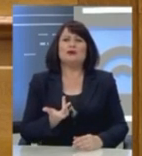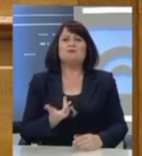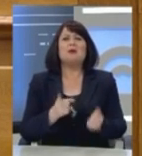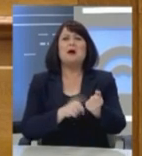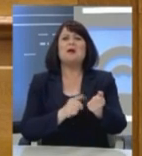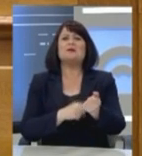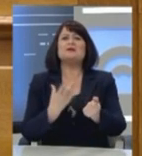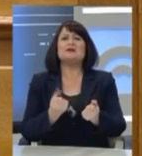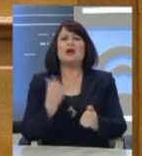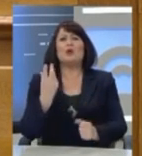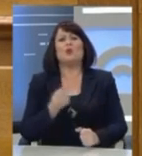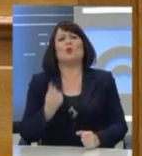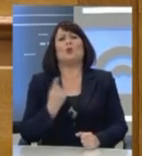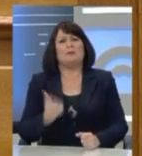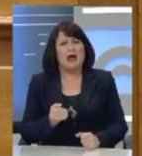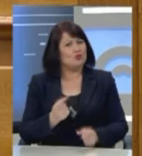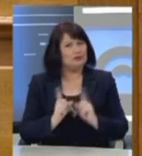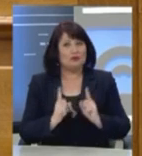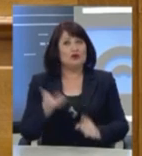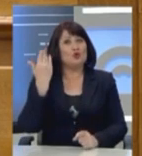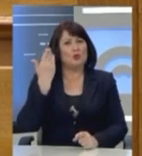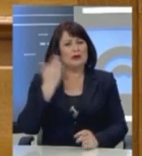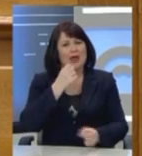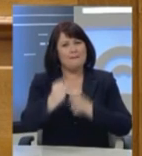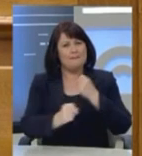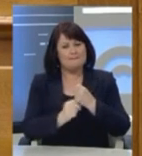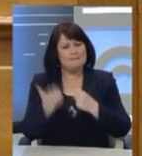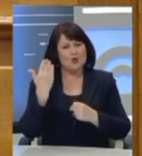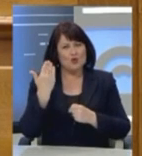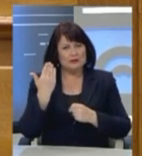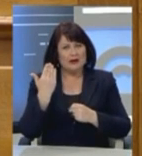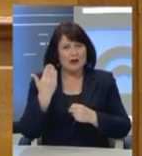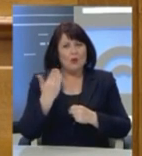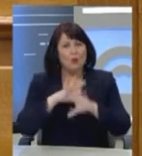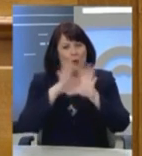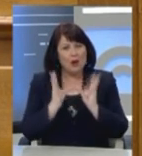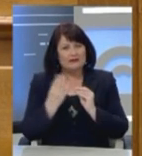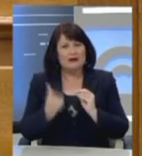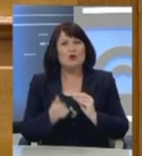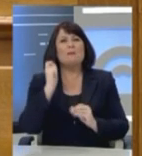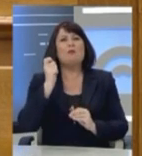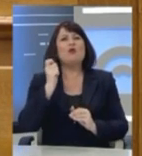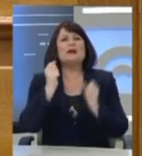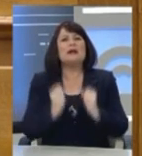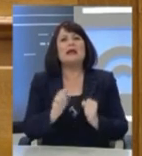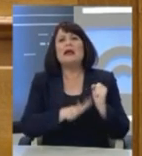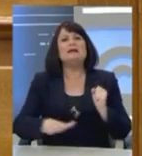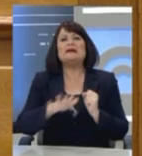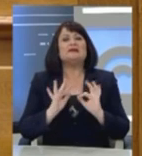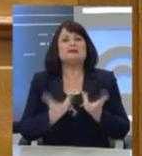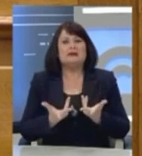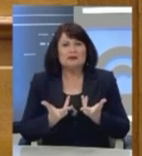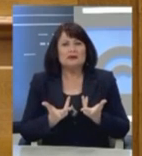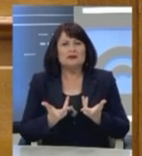χαρακτηριστικά συνήθη, αλλά ιδιαίτερα εκείνη την εποχή, με δεδομένο το πολιτικό κλίμα της εποχής,